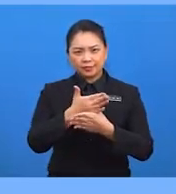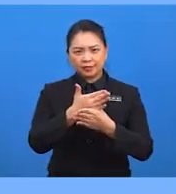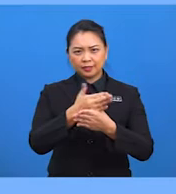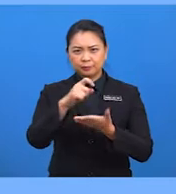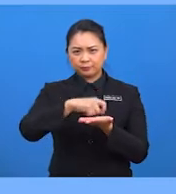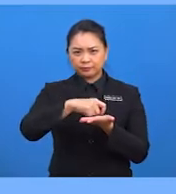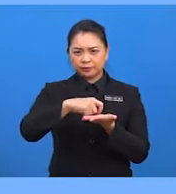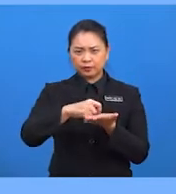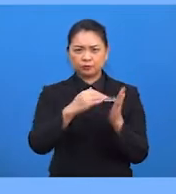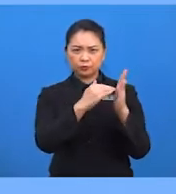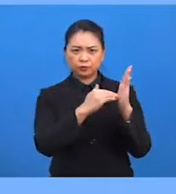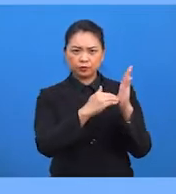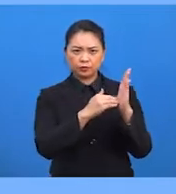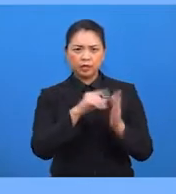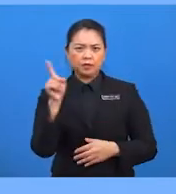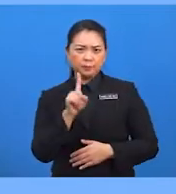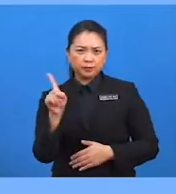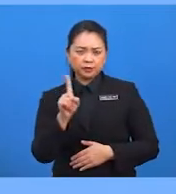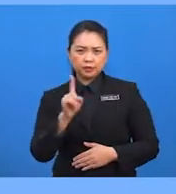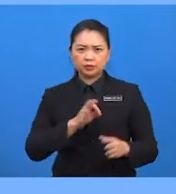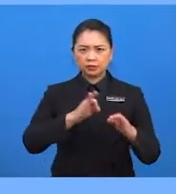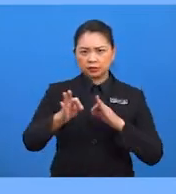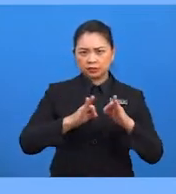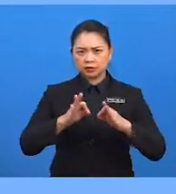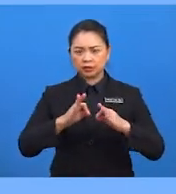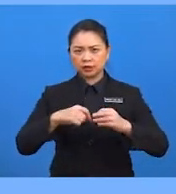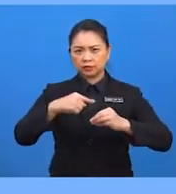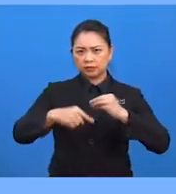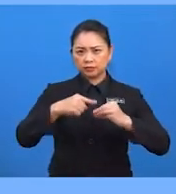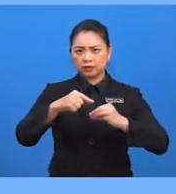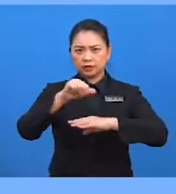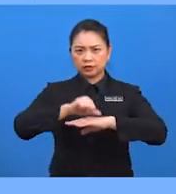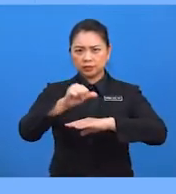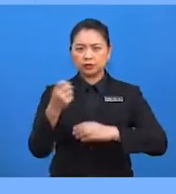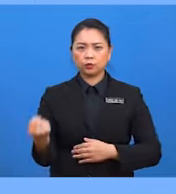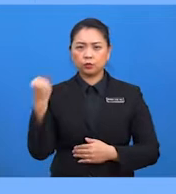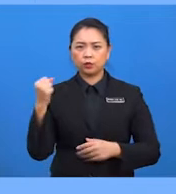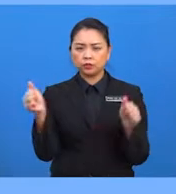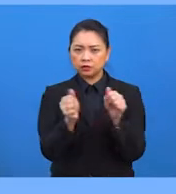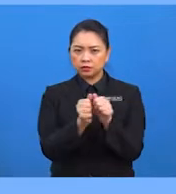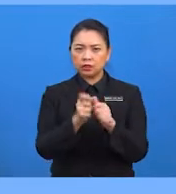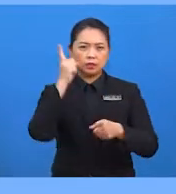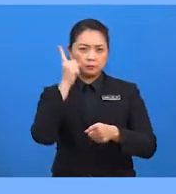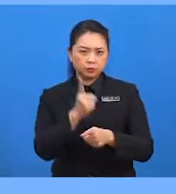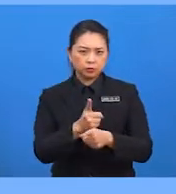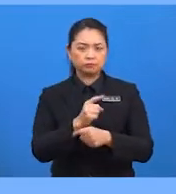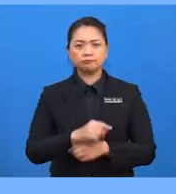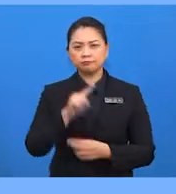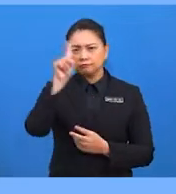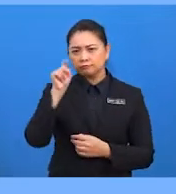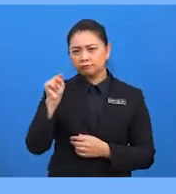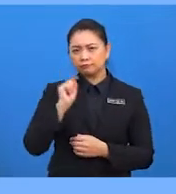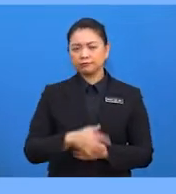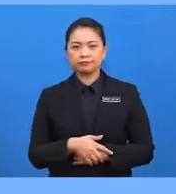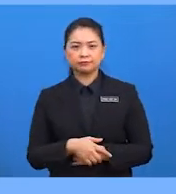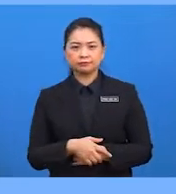Antara penyataan berikut, yang manakah menerangkan tentang asid kuat dengan betul?